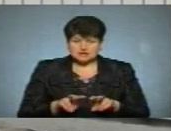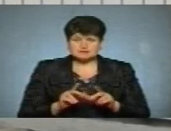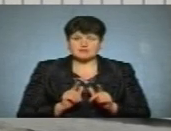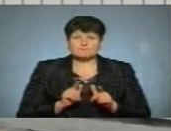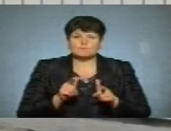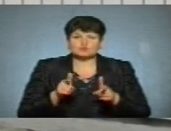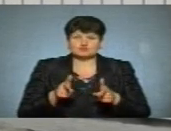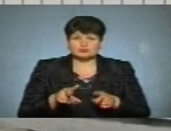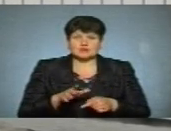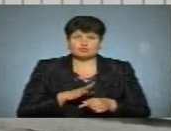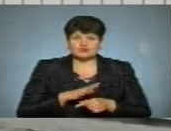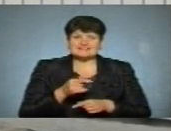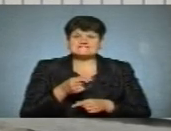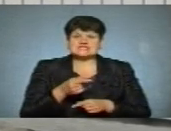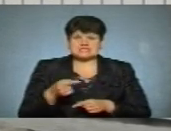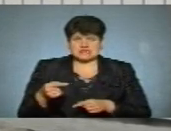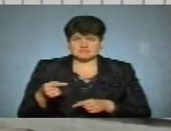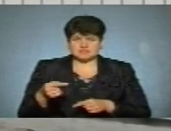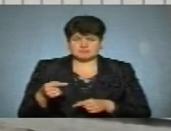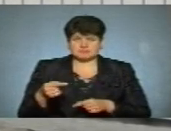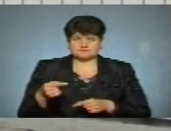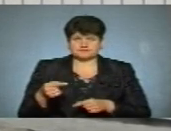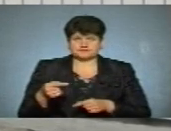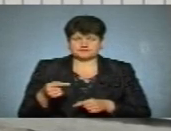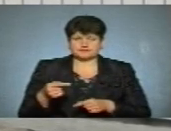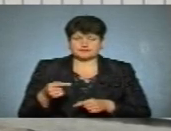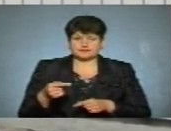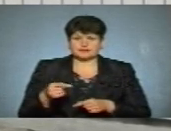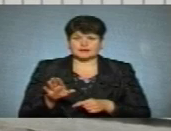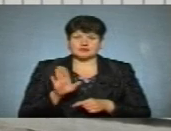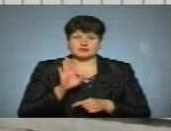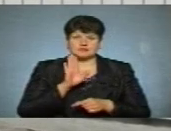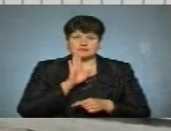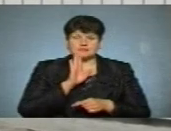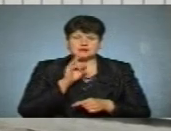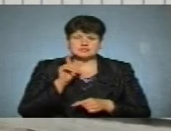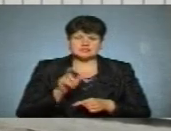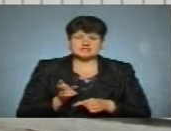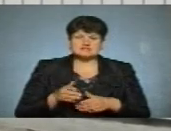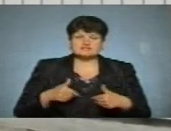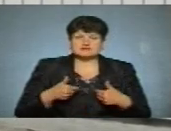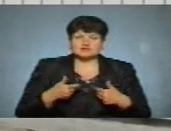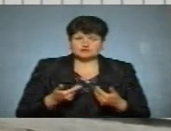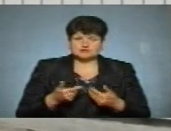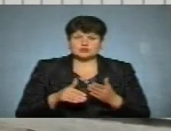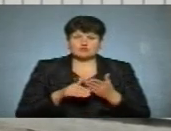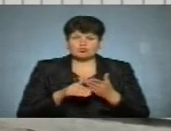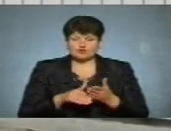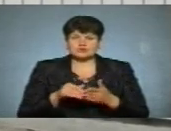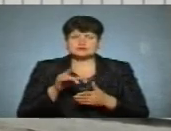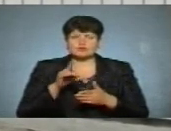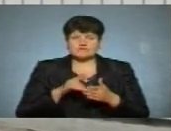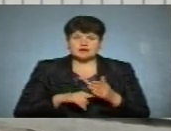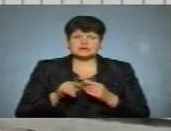поступленні були від'ємними. Пацієнтка звернулася за допомогою і сподівалася на те,